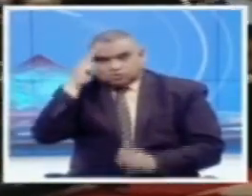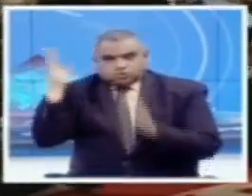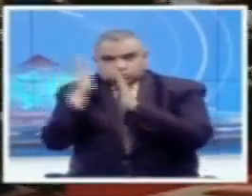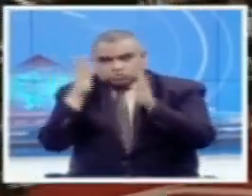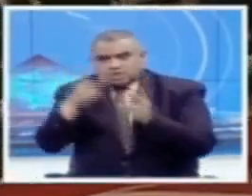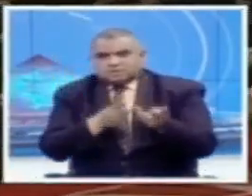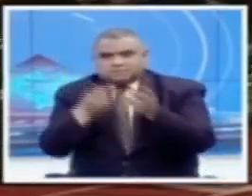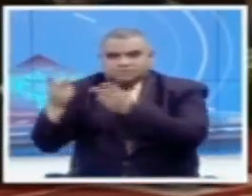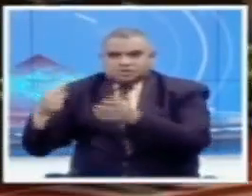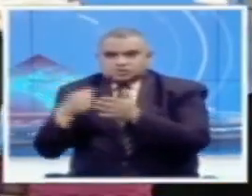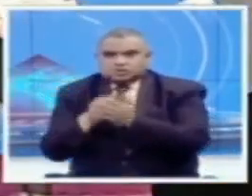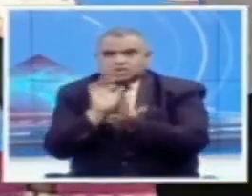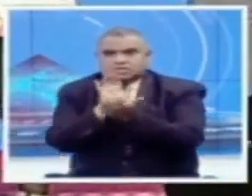مشكورا.